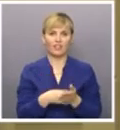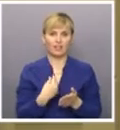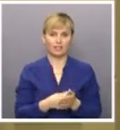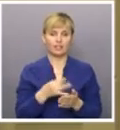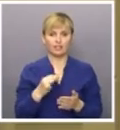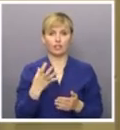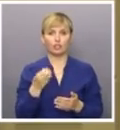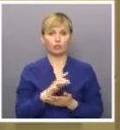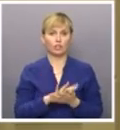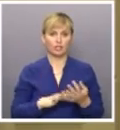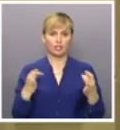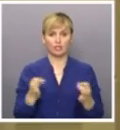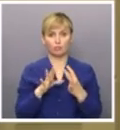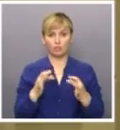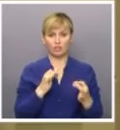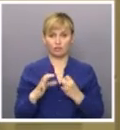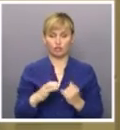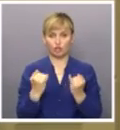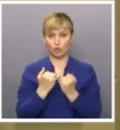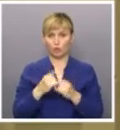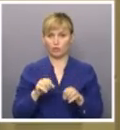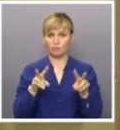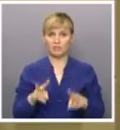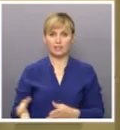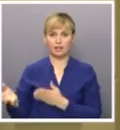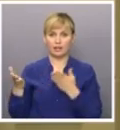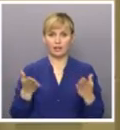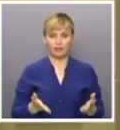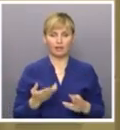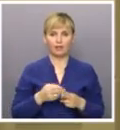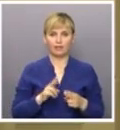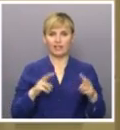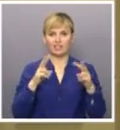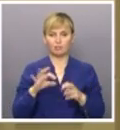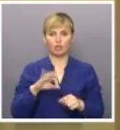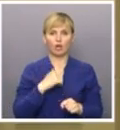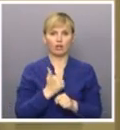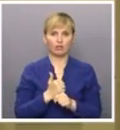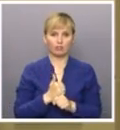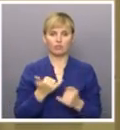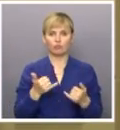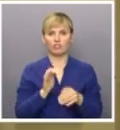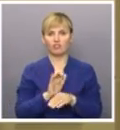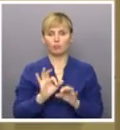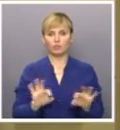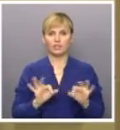менее интересный разговор состоится с нашим специальным гостем в традиционной рубрике «Эксперта о главном». Итак, сегодня в